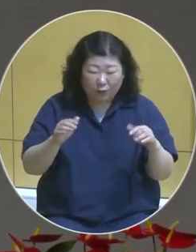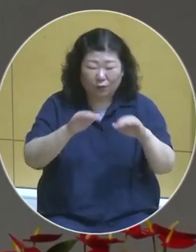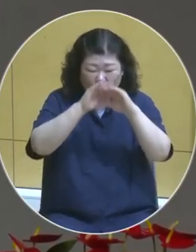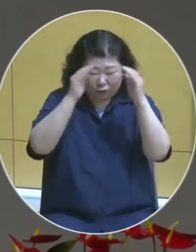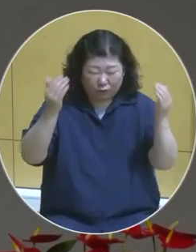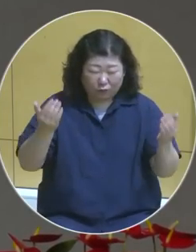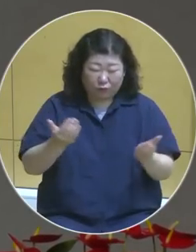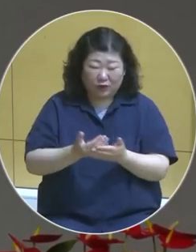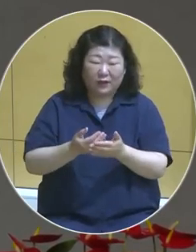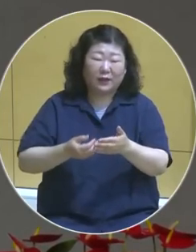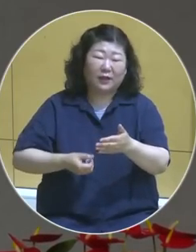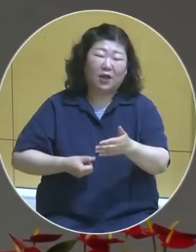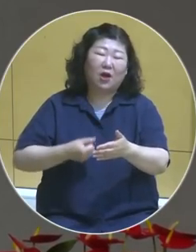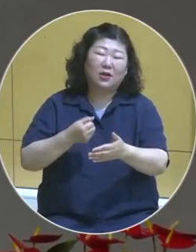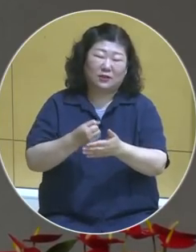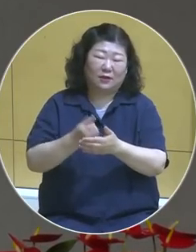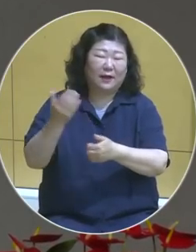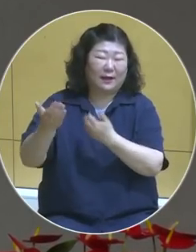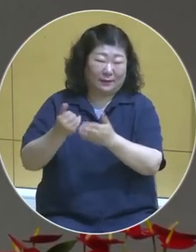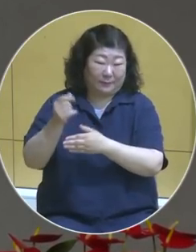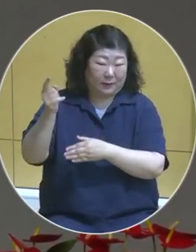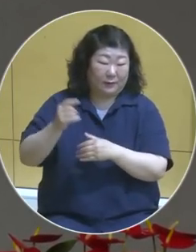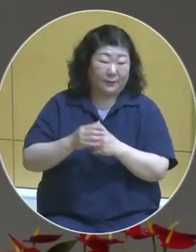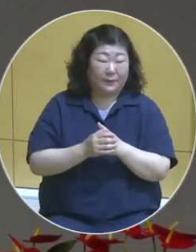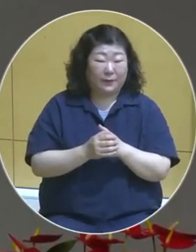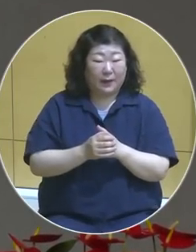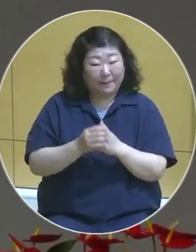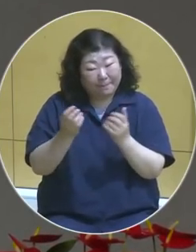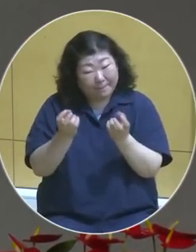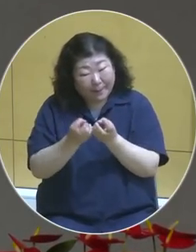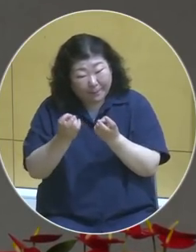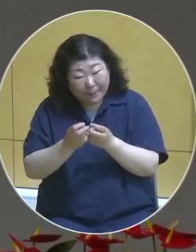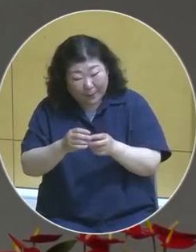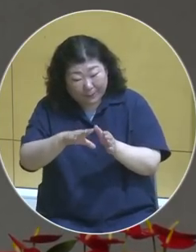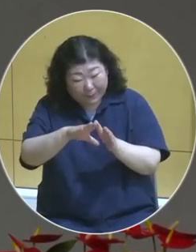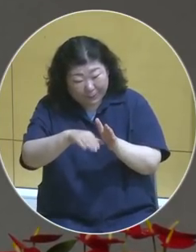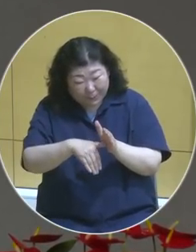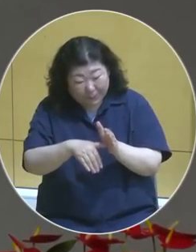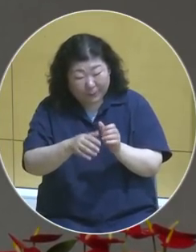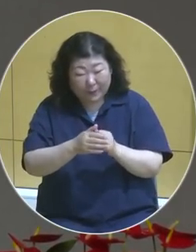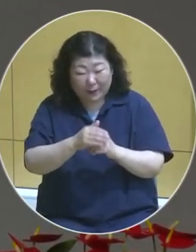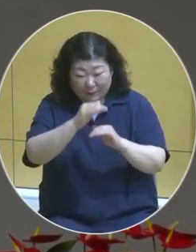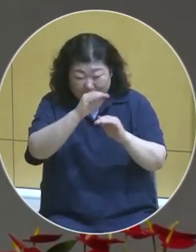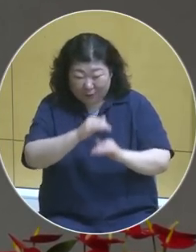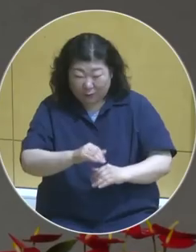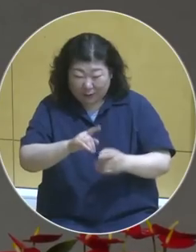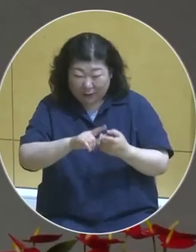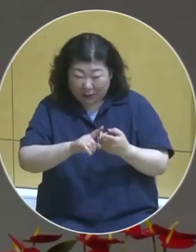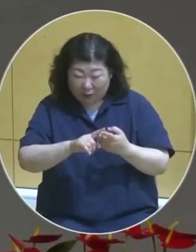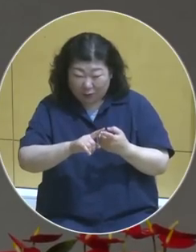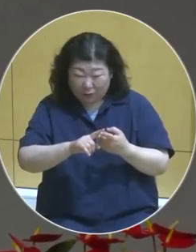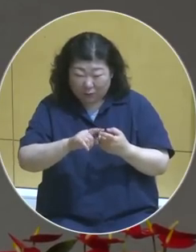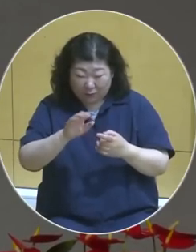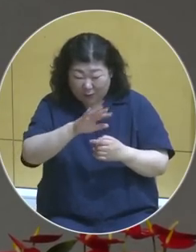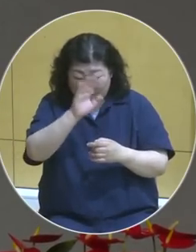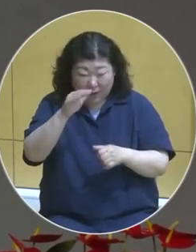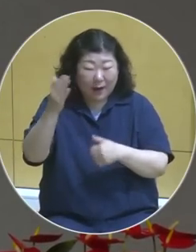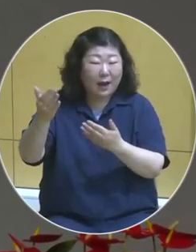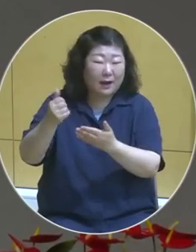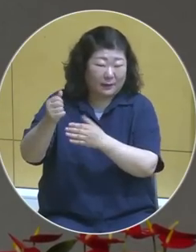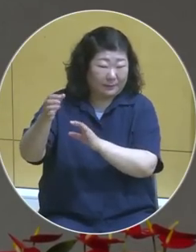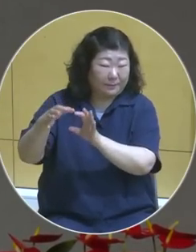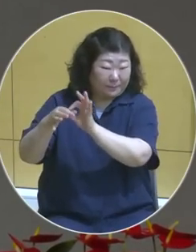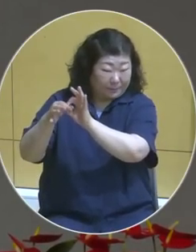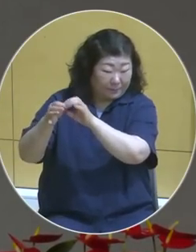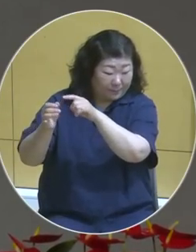결정은 하나님께 있습니다. 응답의 방법이나 시기나 그리고 내용에 대한 모든 것도 전적으로 하나님께 있습니다.